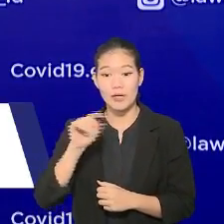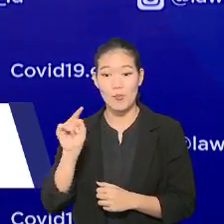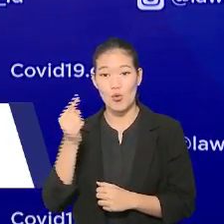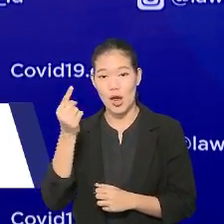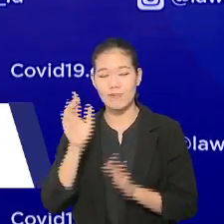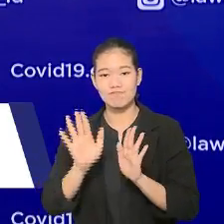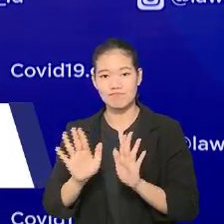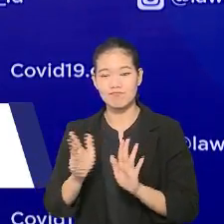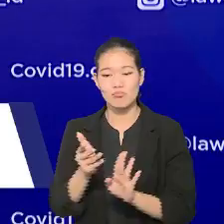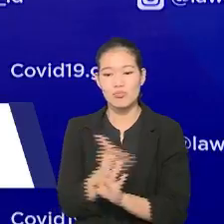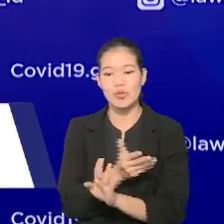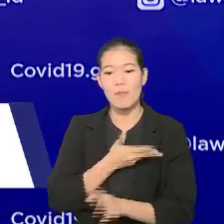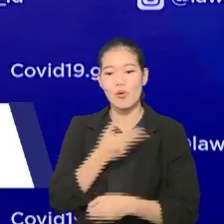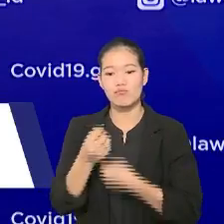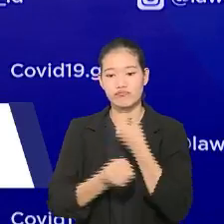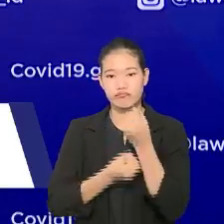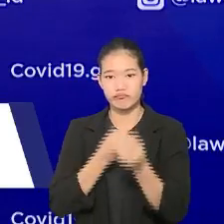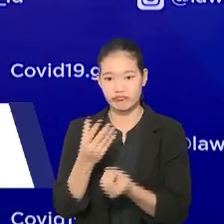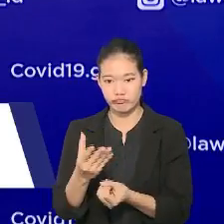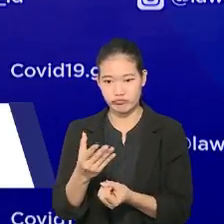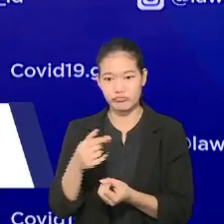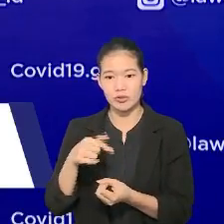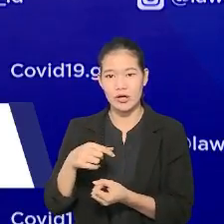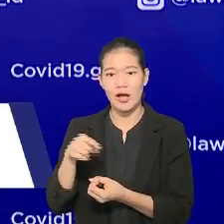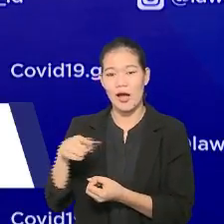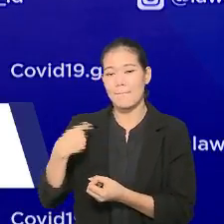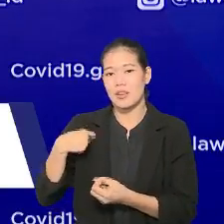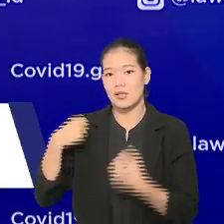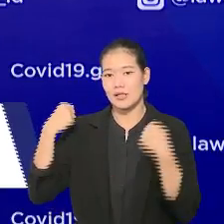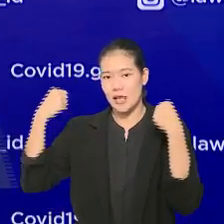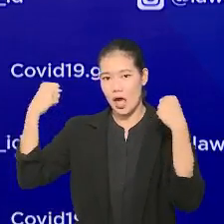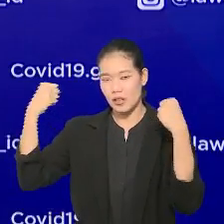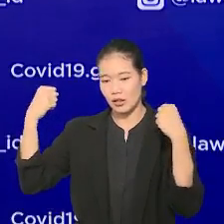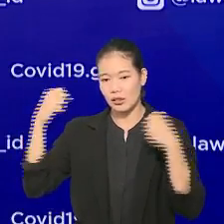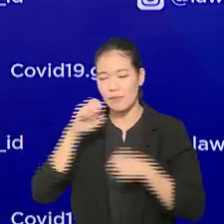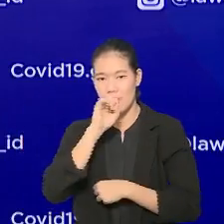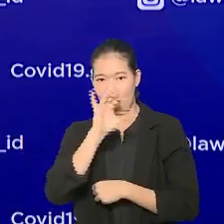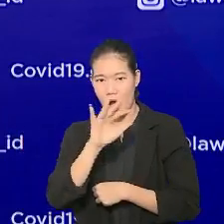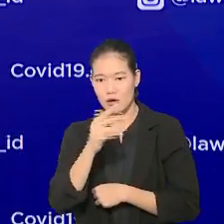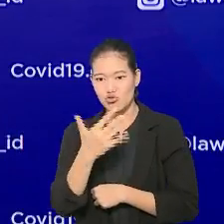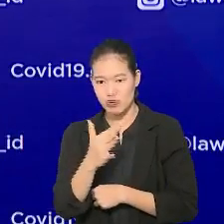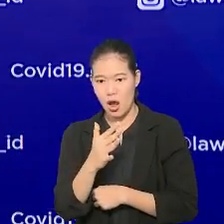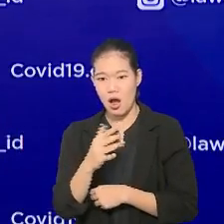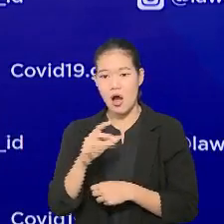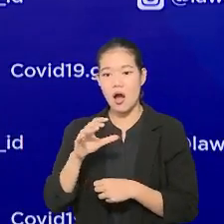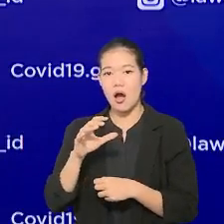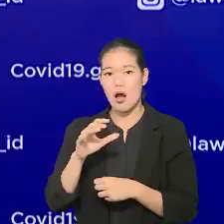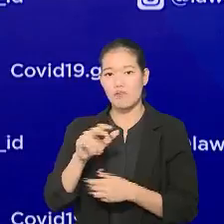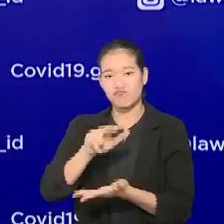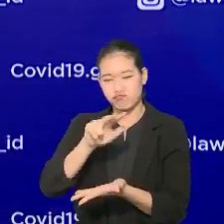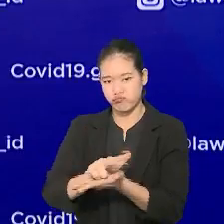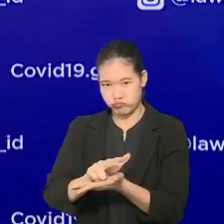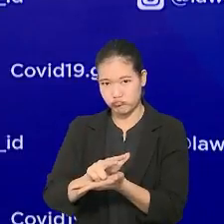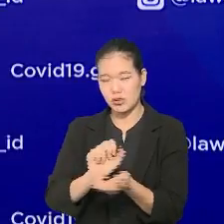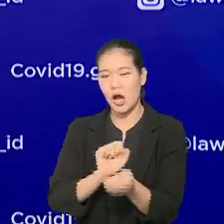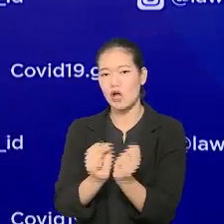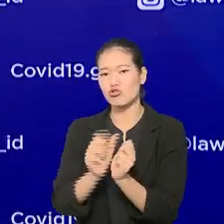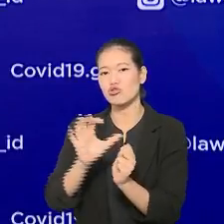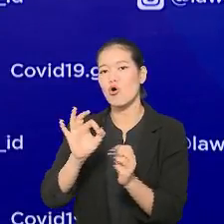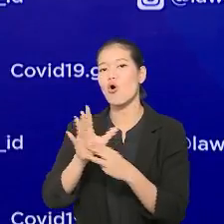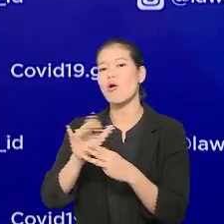ingin menyampaikan kembali informasi dari Menteri Kesehatan bahwa telah ada konfirmasi kasus